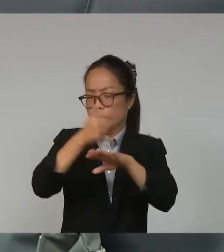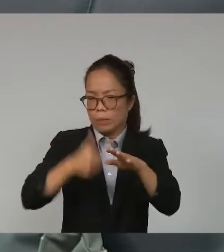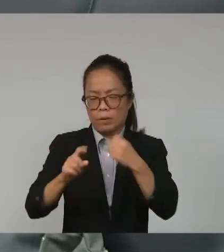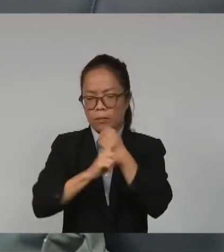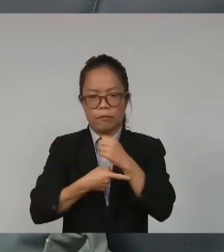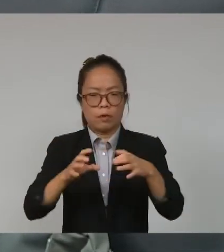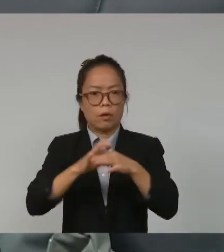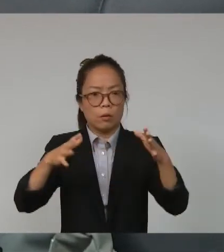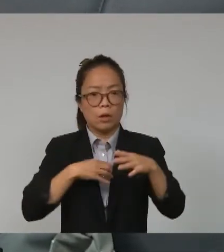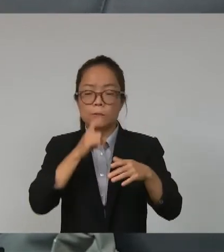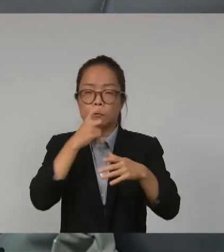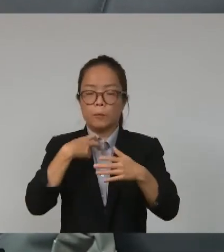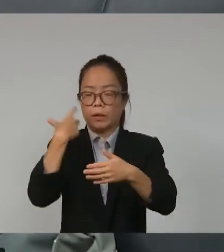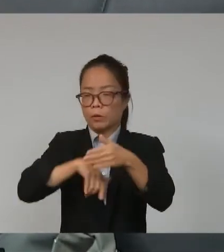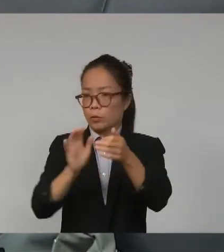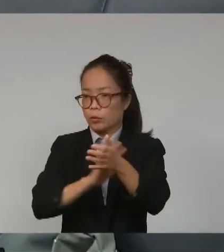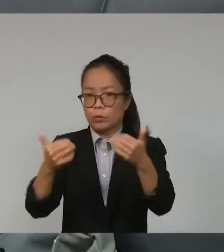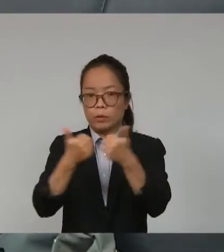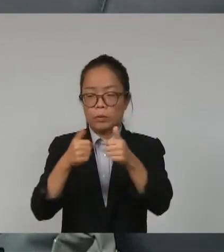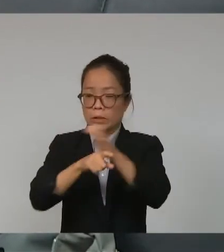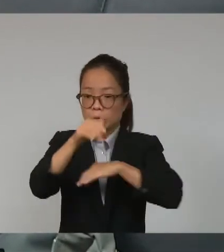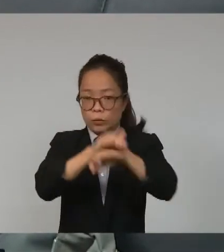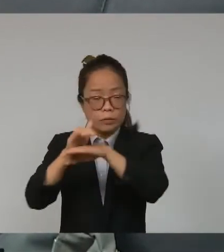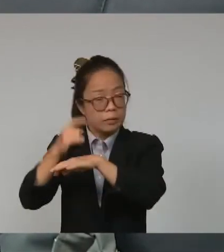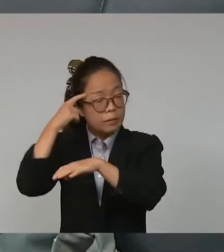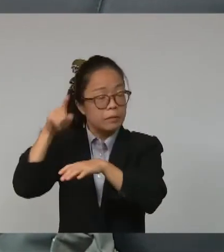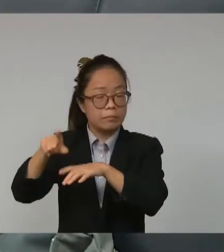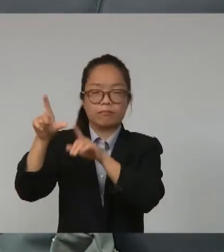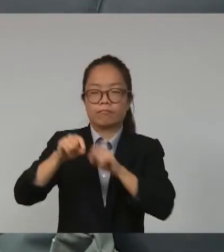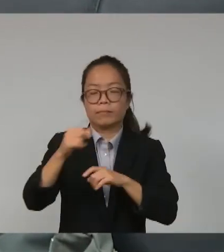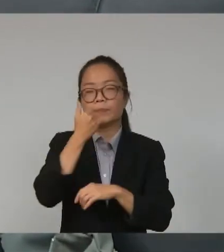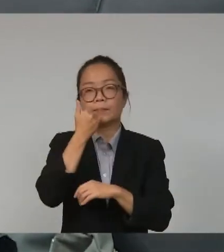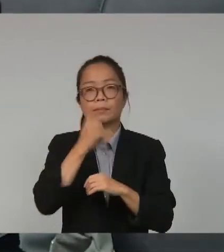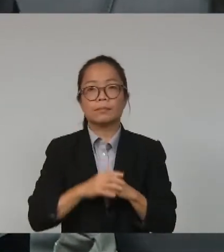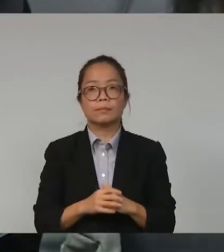尊重中央选举委员会及学者专家的意见。以上。